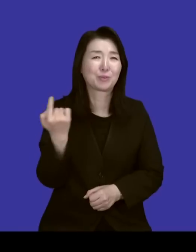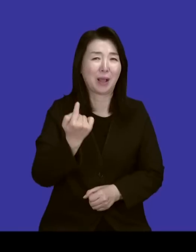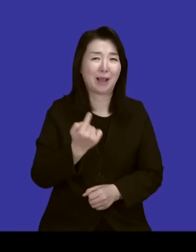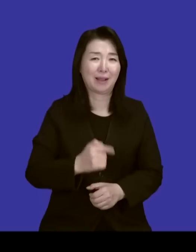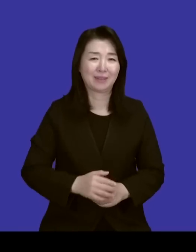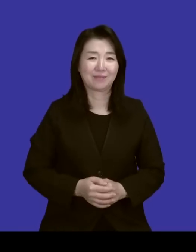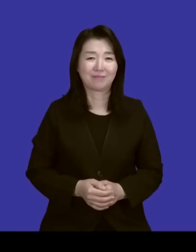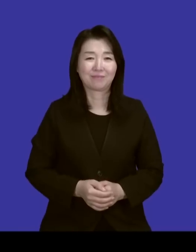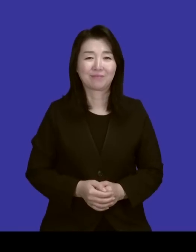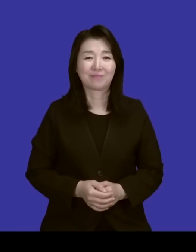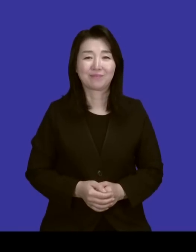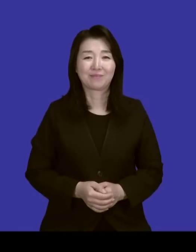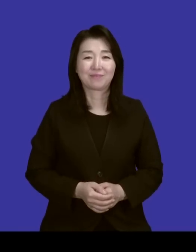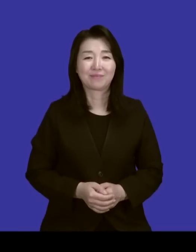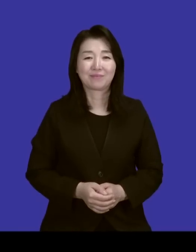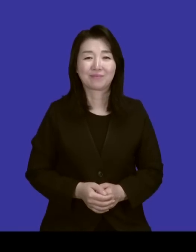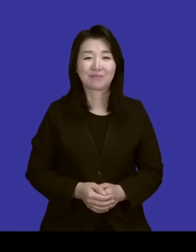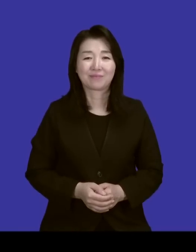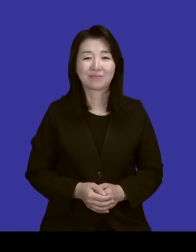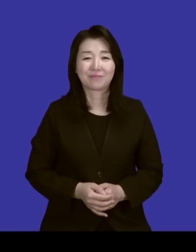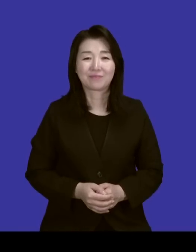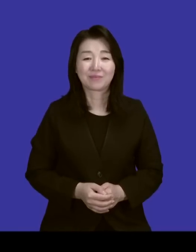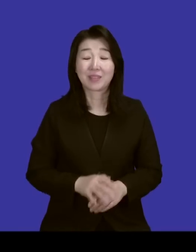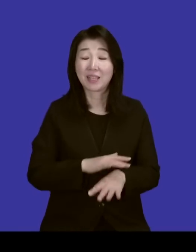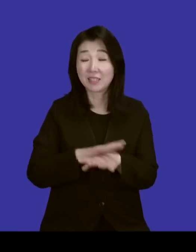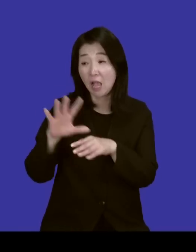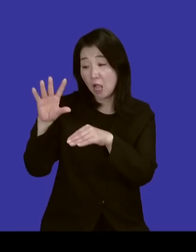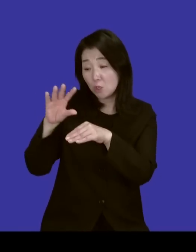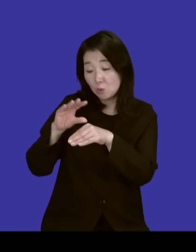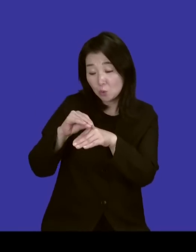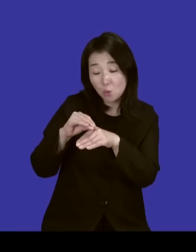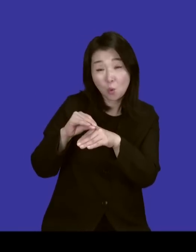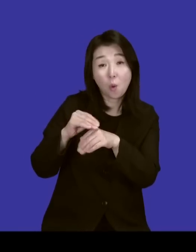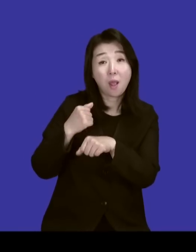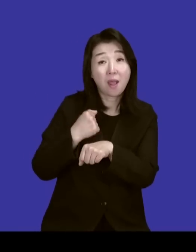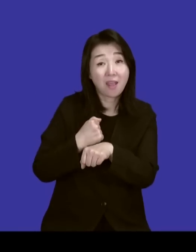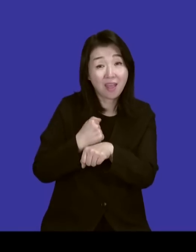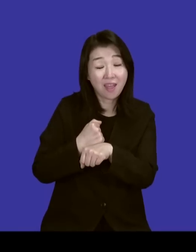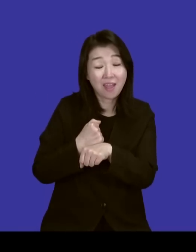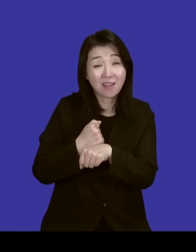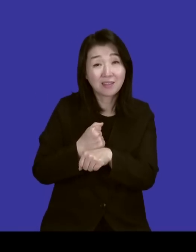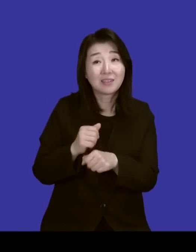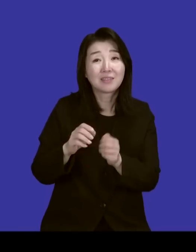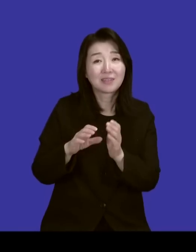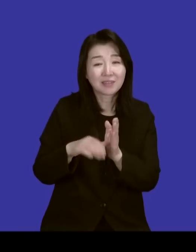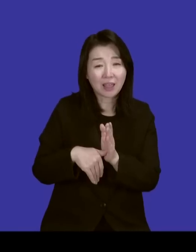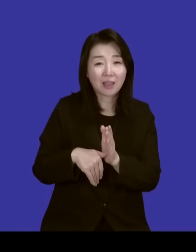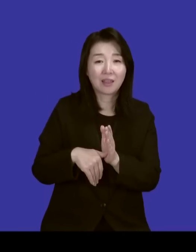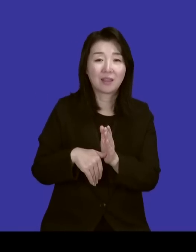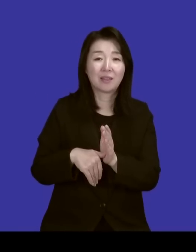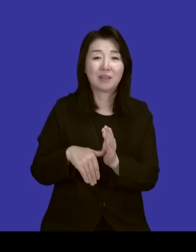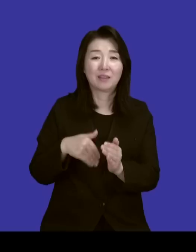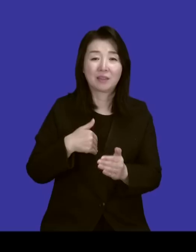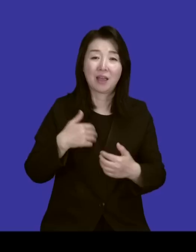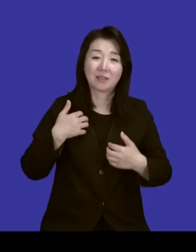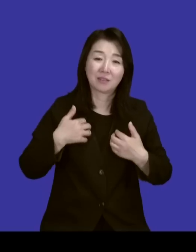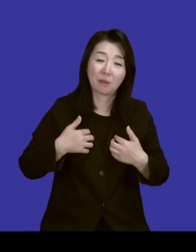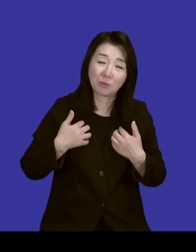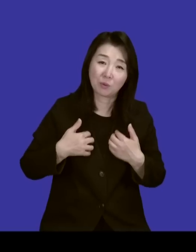맞아요. 그래서 네, 맞아요. 그걸 잘 적용을 하면 얼마든지 그것을